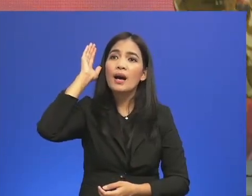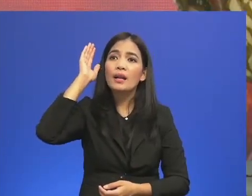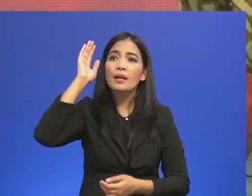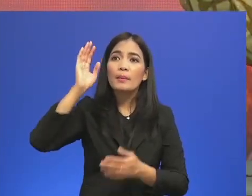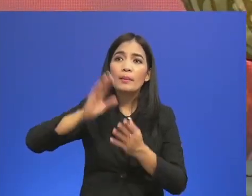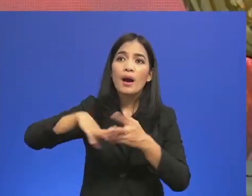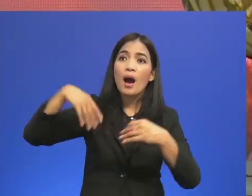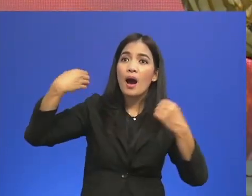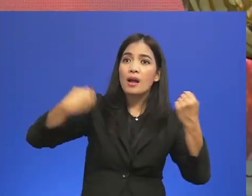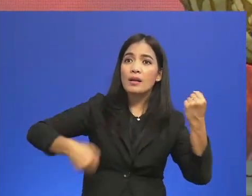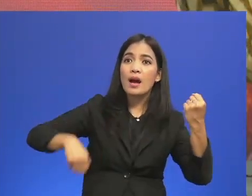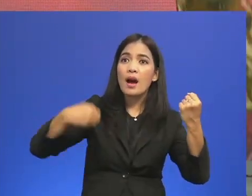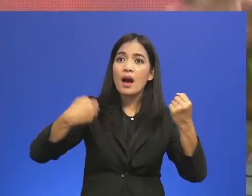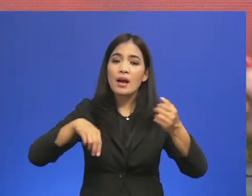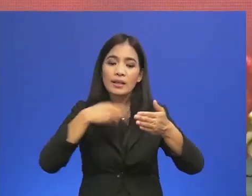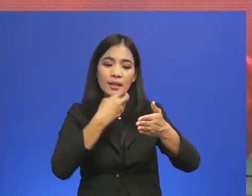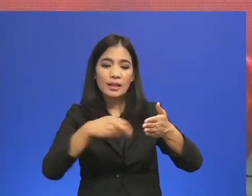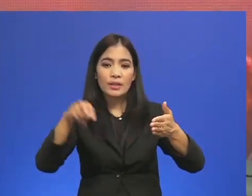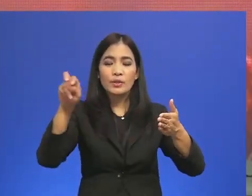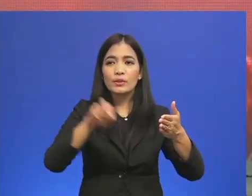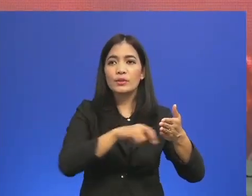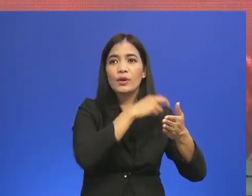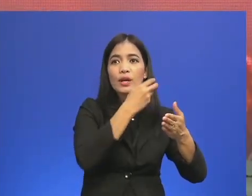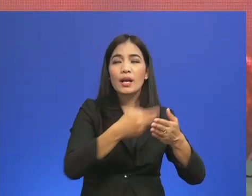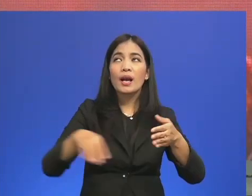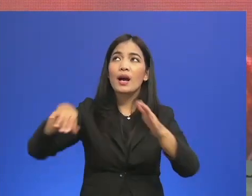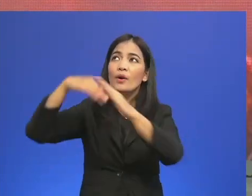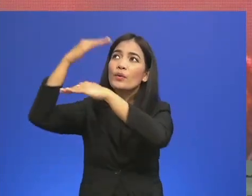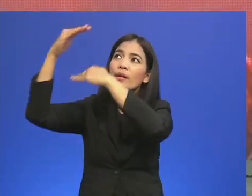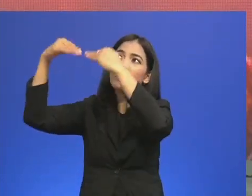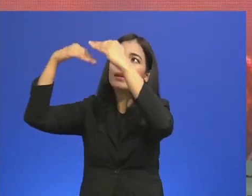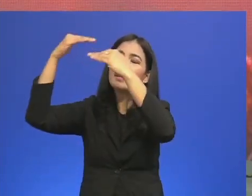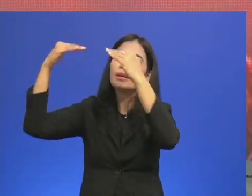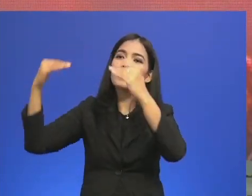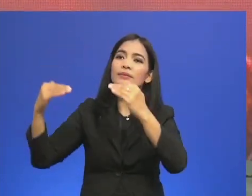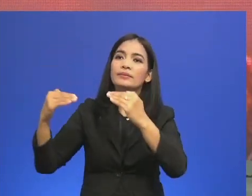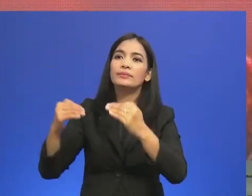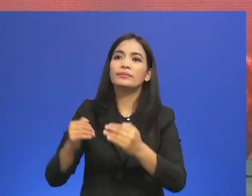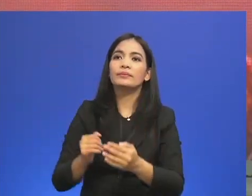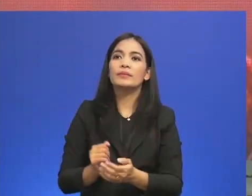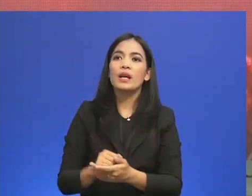Terdengar bahana kidung surgawi,